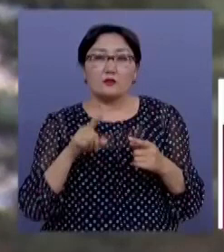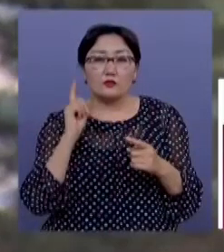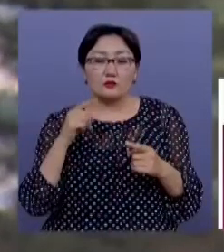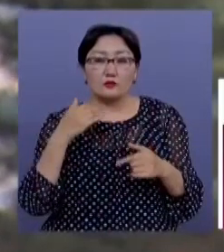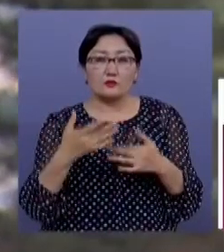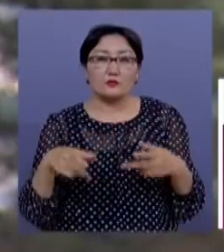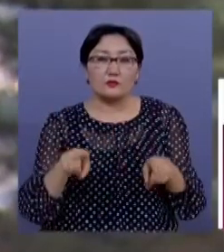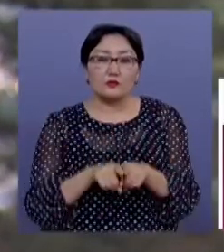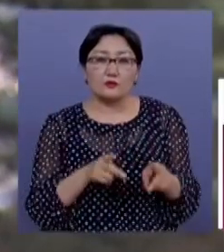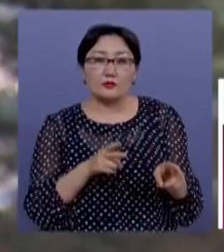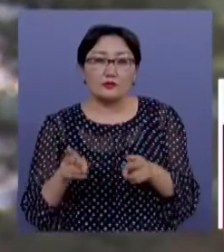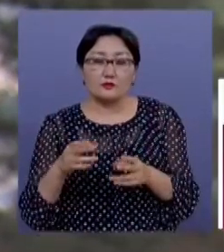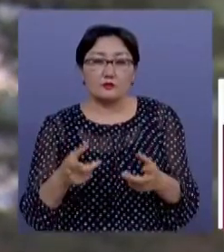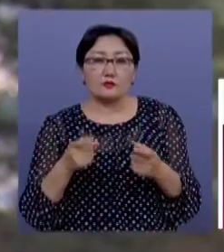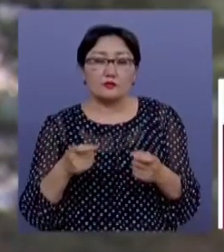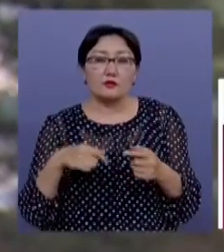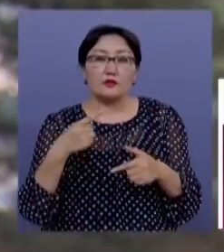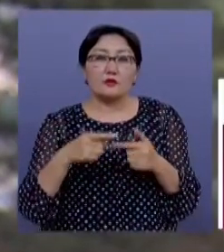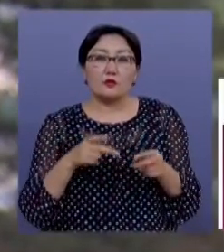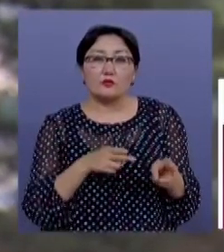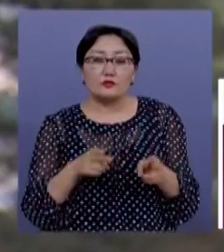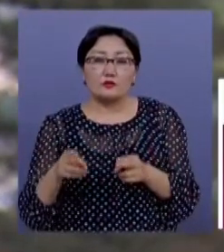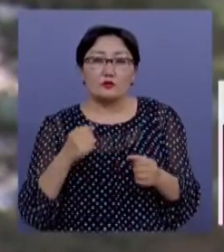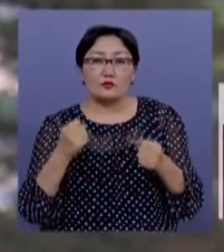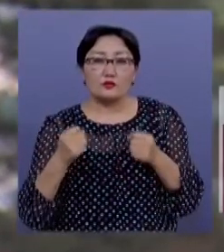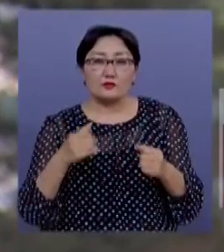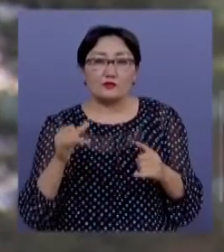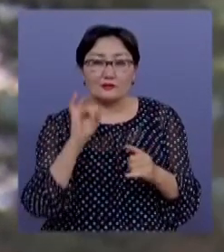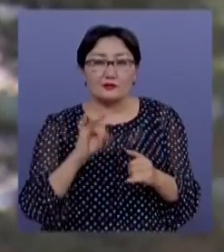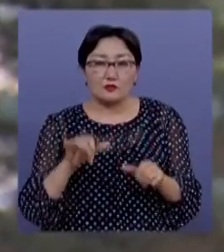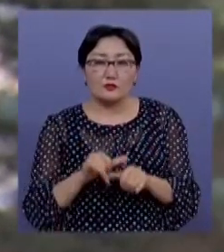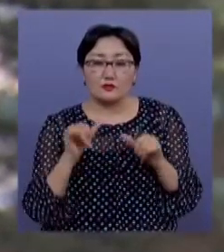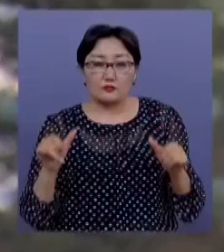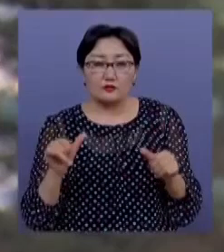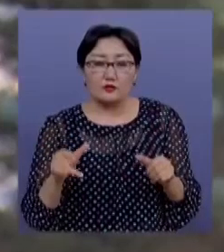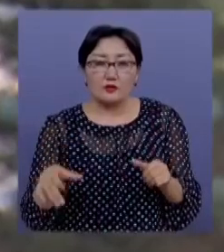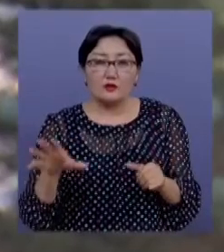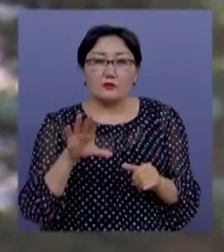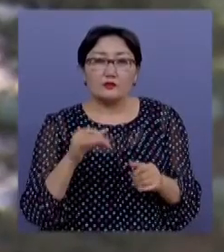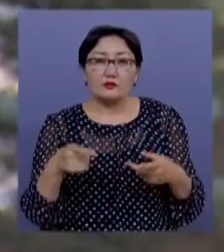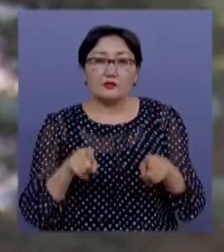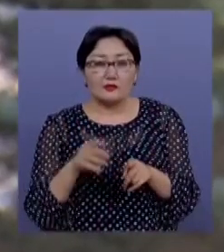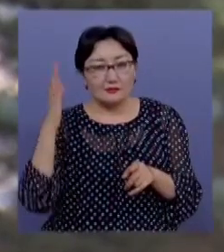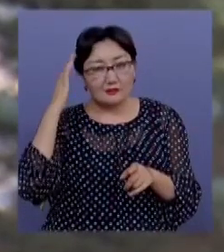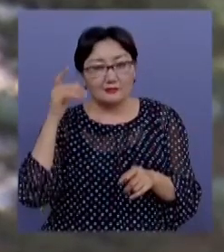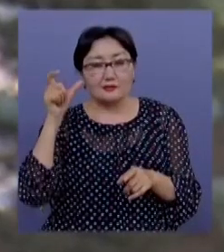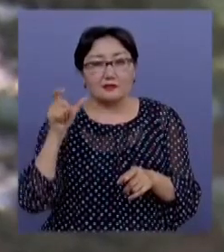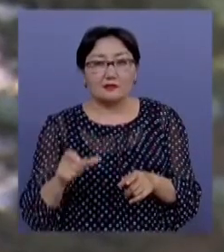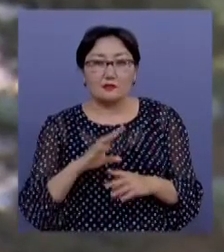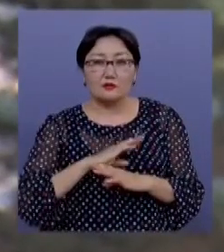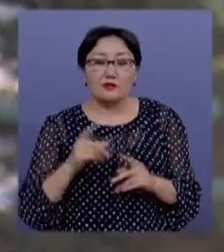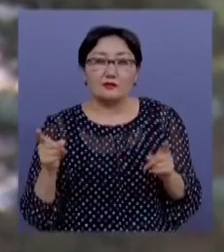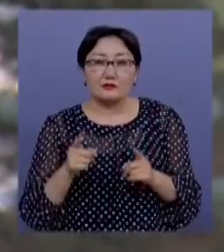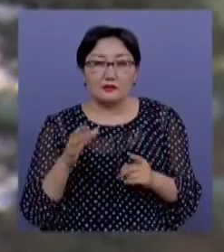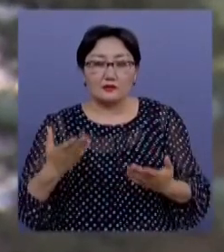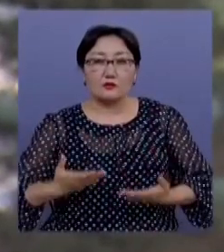аталған спорт түріне тартты. Денистің арқасында елімізде мәнерлеп сырғана спортына деген қызығушылық артқаны өтірген емес. Құйрықты жұлдыздай жарқ етіп жоқ болған азамат қысқа ғана